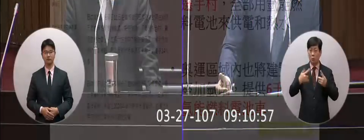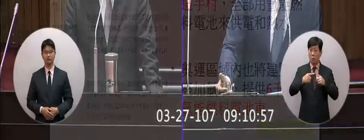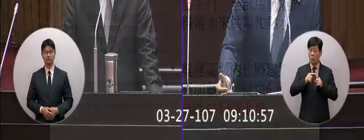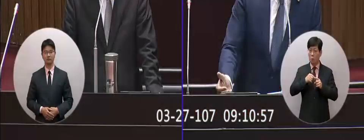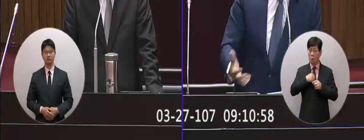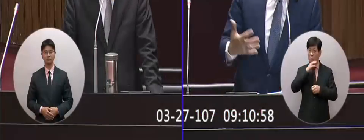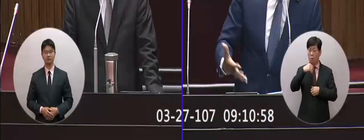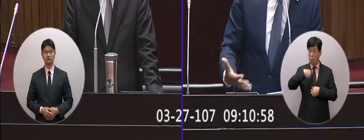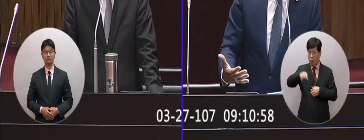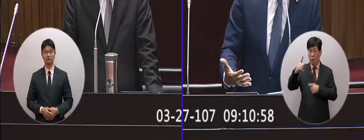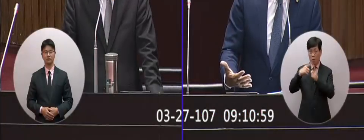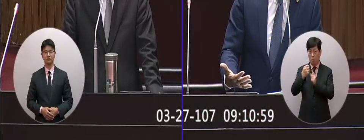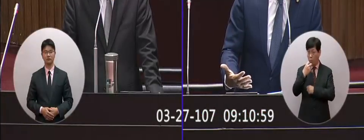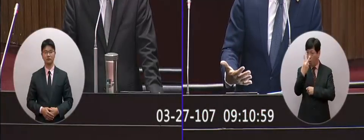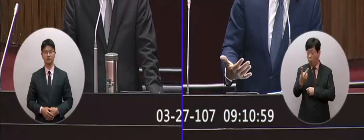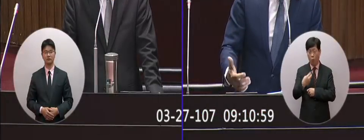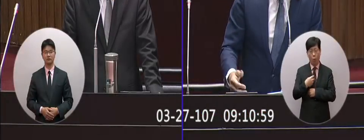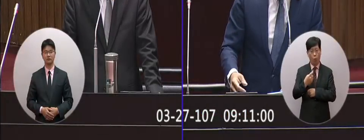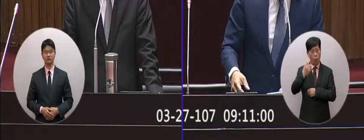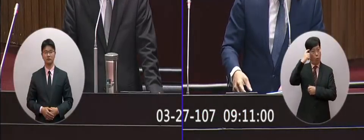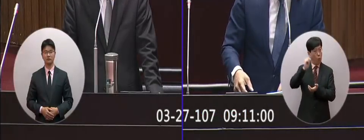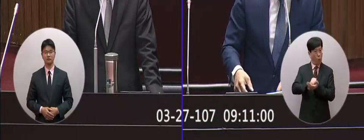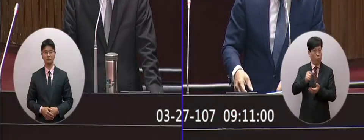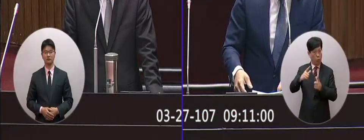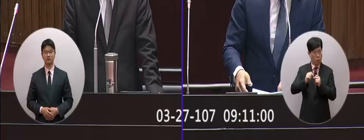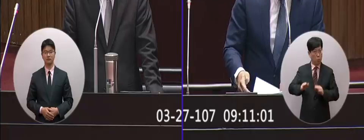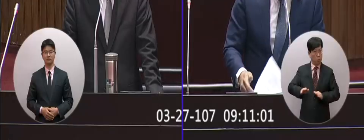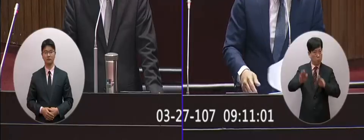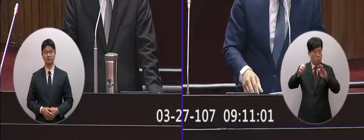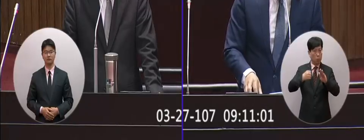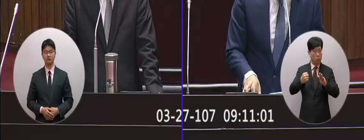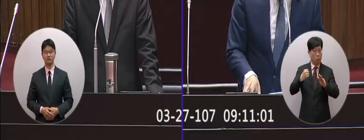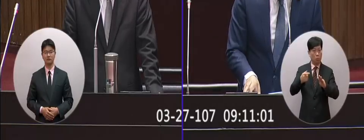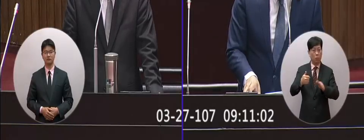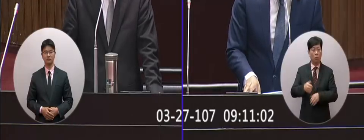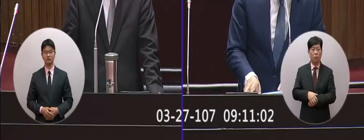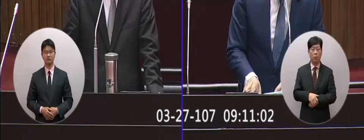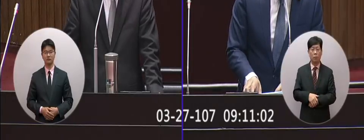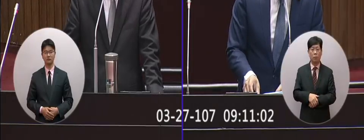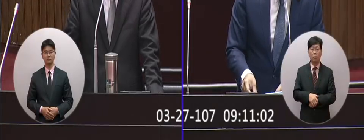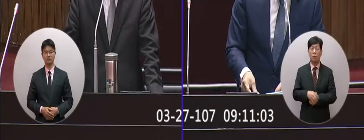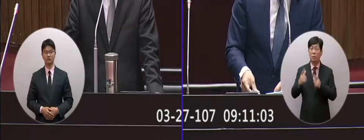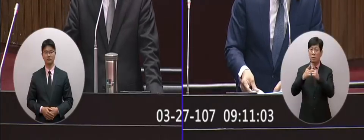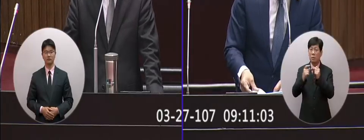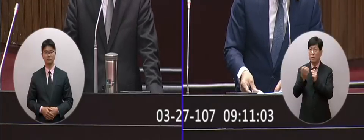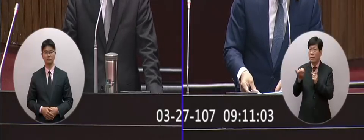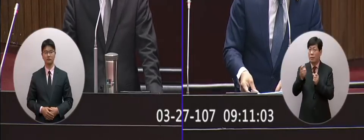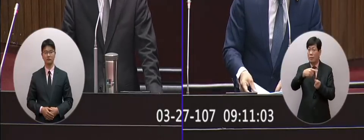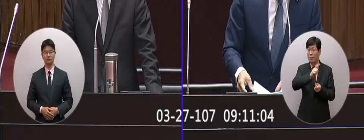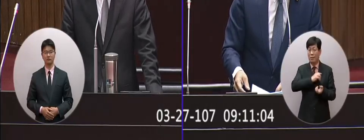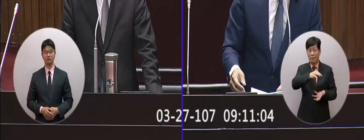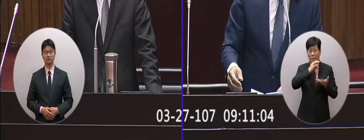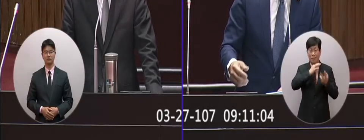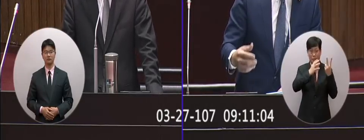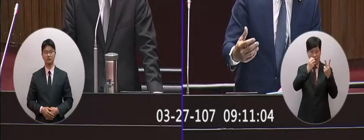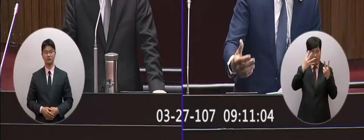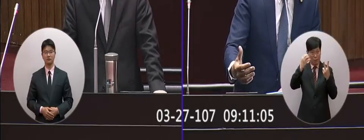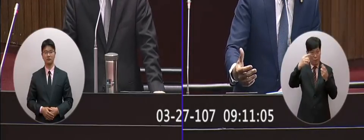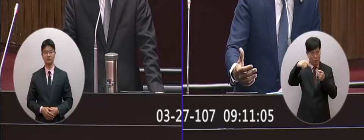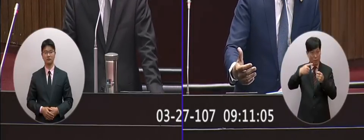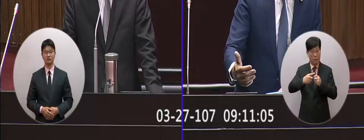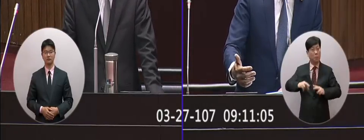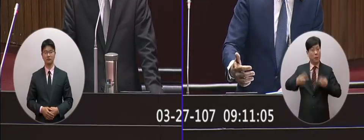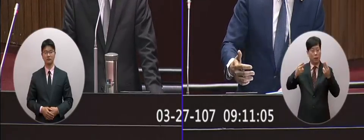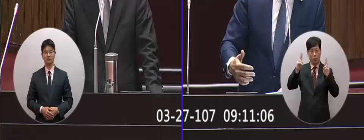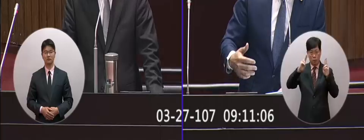可能看奥运的时候，他就会深刻的感受到日本已经进步到那样的一个水平了。那日本呢，刚才如同您讲，2040年要完全的电